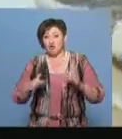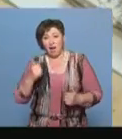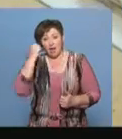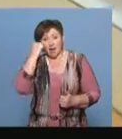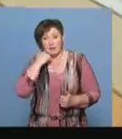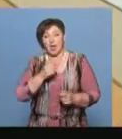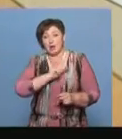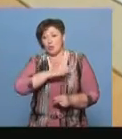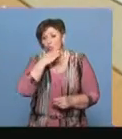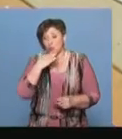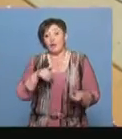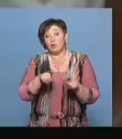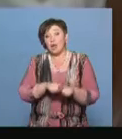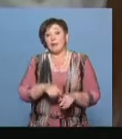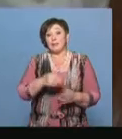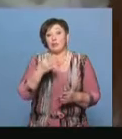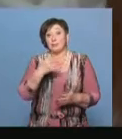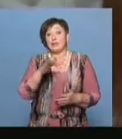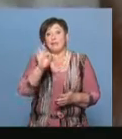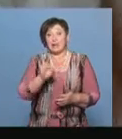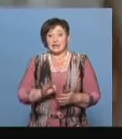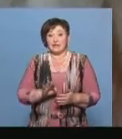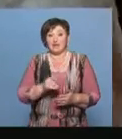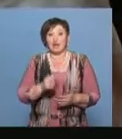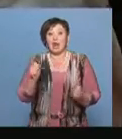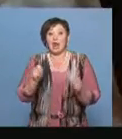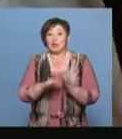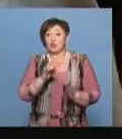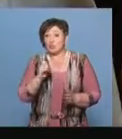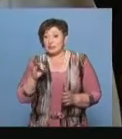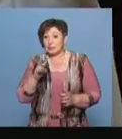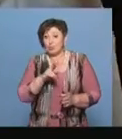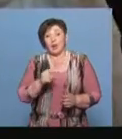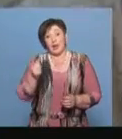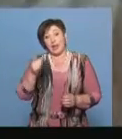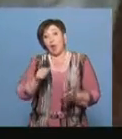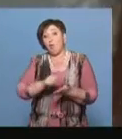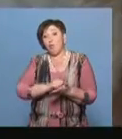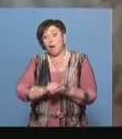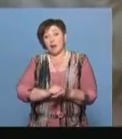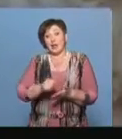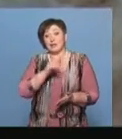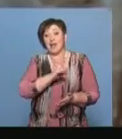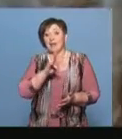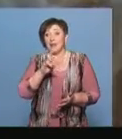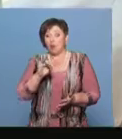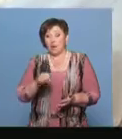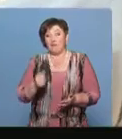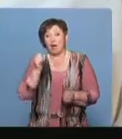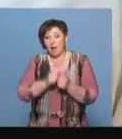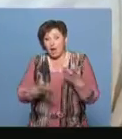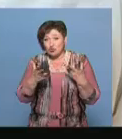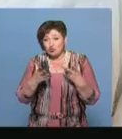работы много. Вот так при помощи 5% раствора осетрового клея и папиросной бумаги Татьяна Николаева каждый день подлатывает